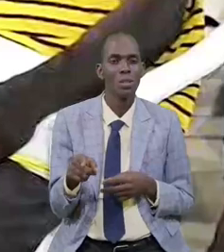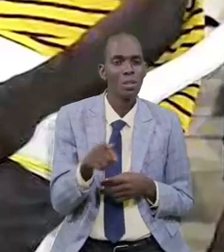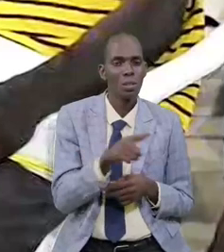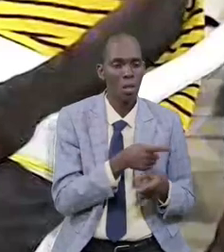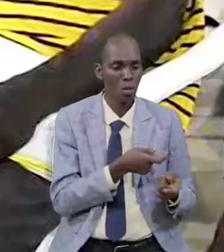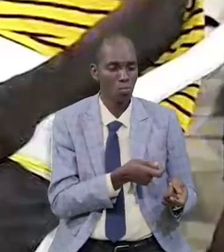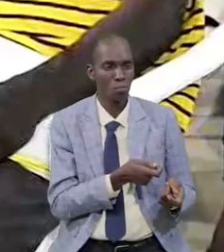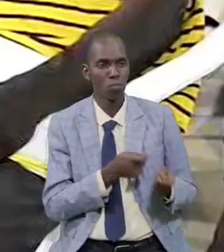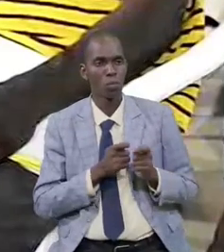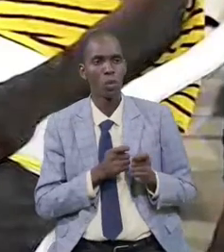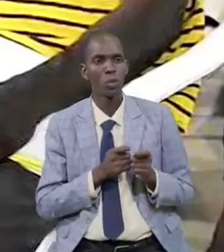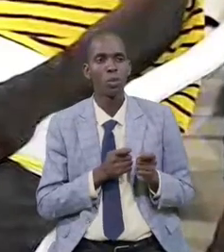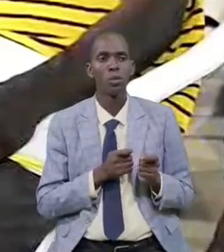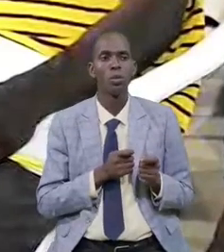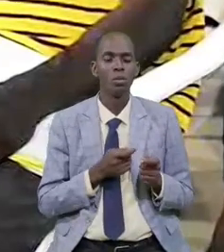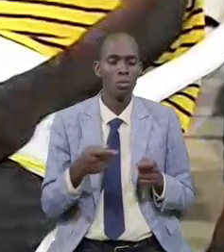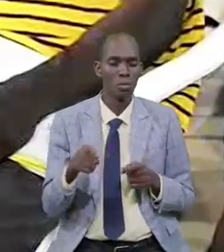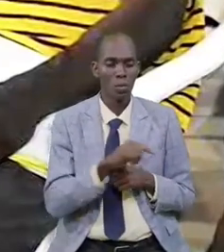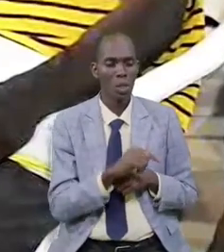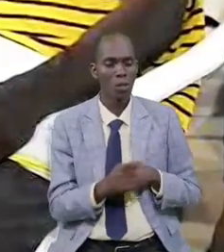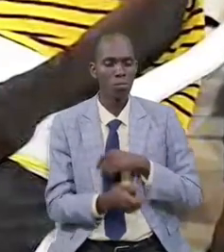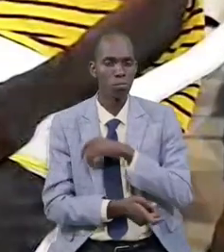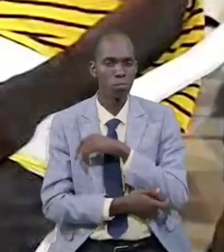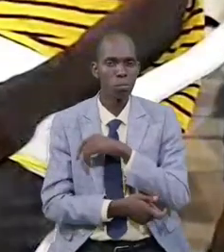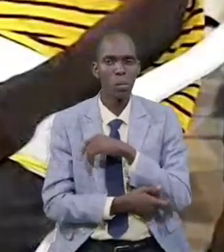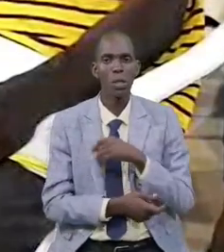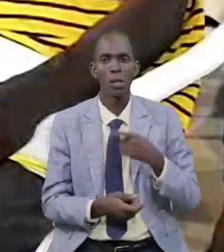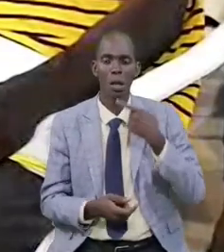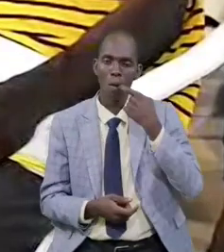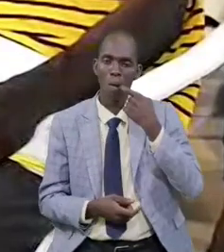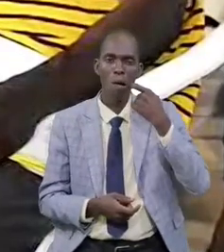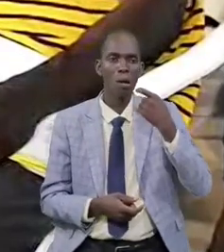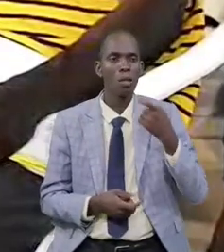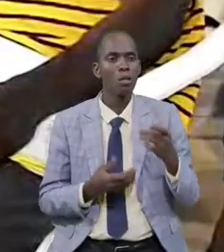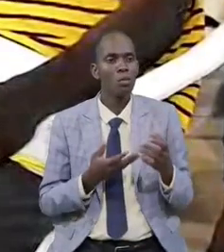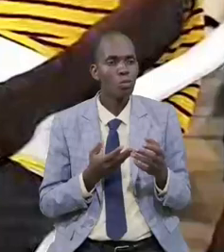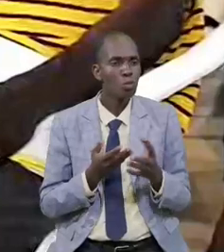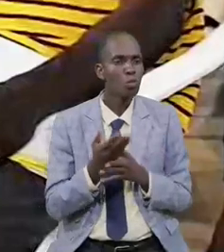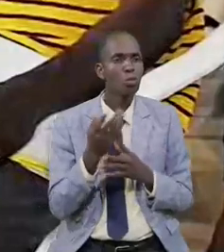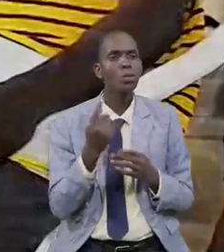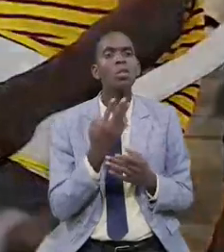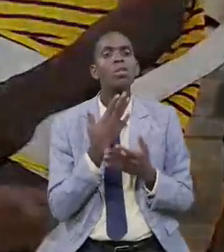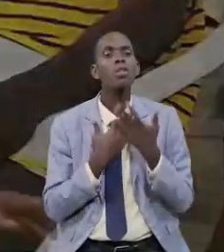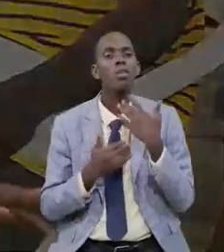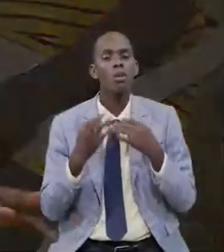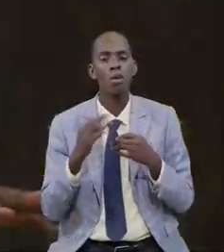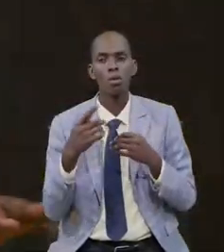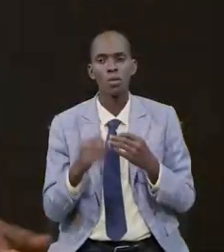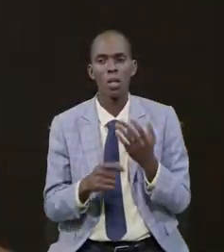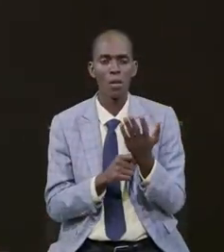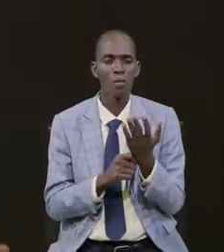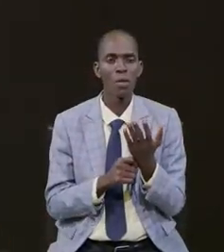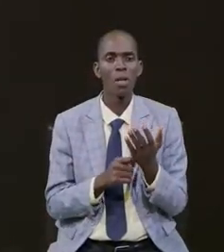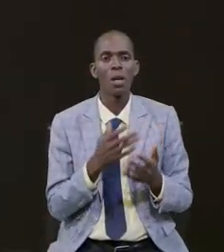amorce par les convoitises de la chair, par les dissolutions,